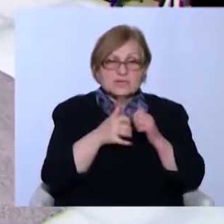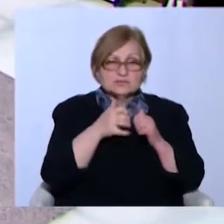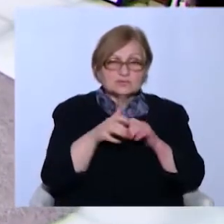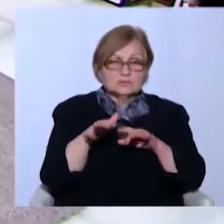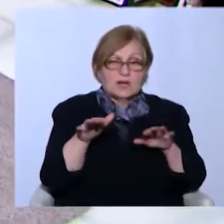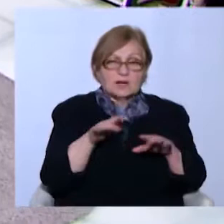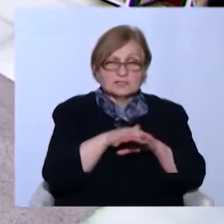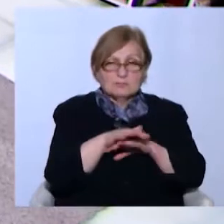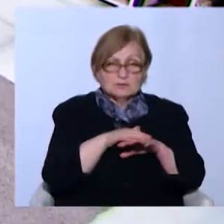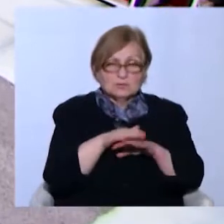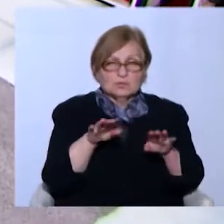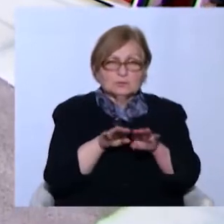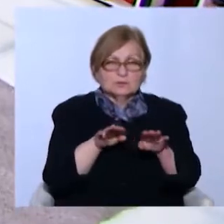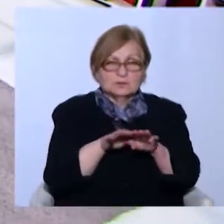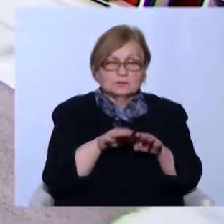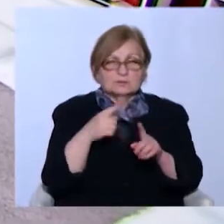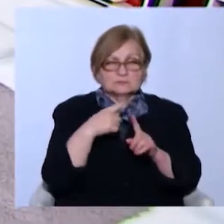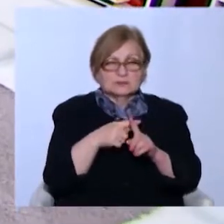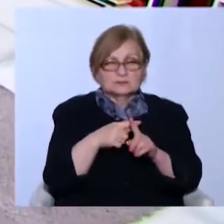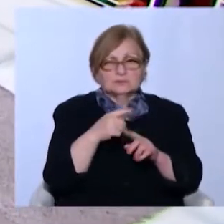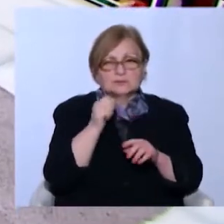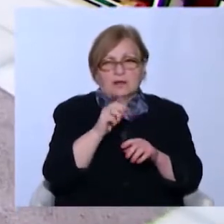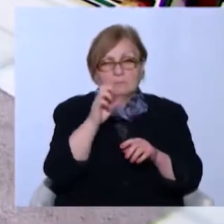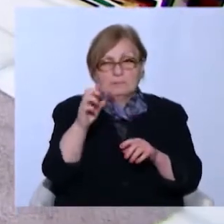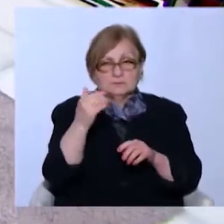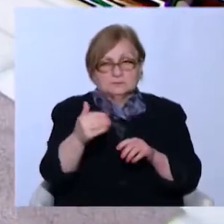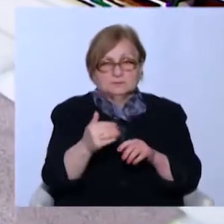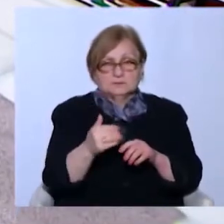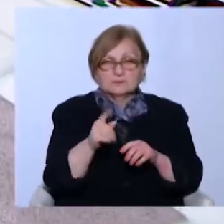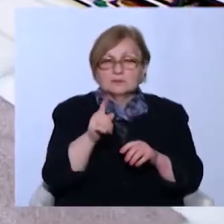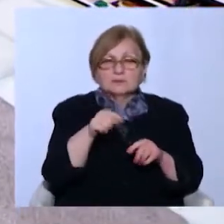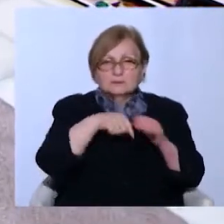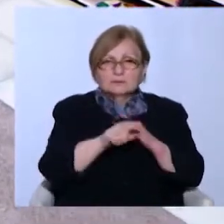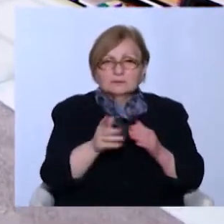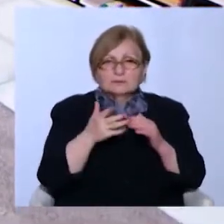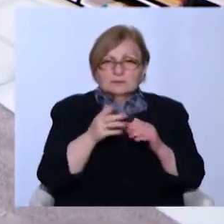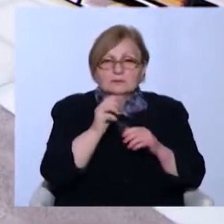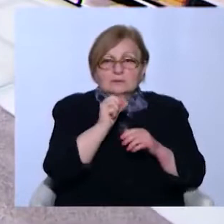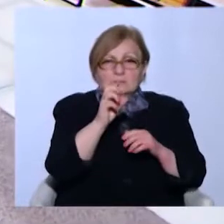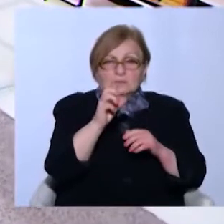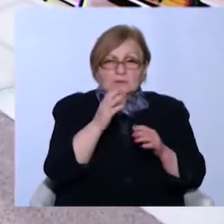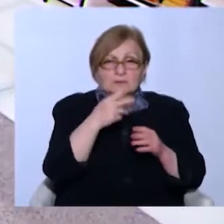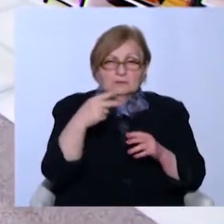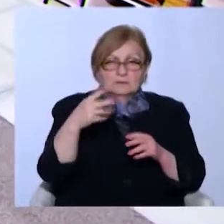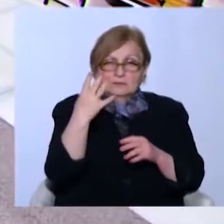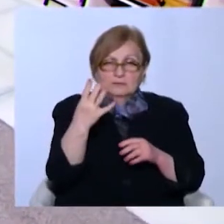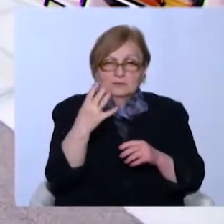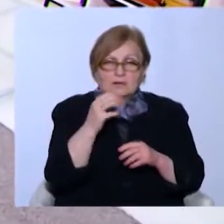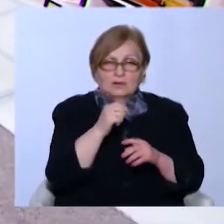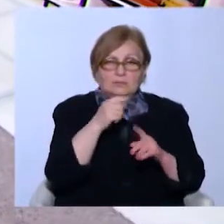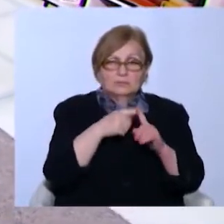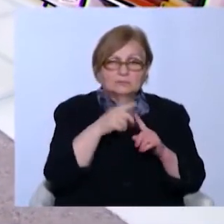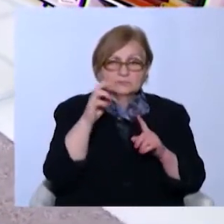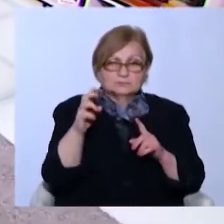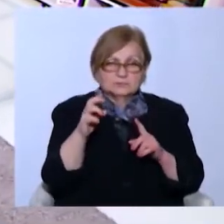საშუალო გეომეტრიულზე დადებითი A და B-სთვის. და შედეგად, რადგან AB 4 სტოლი არის, მიიღება, რომ A პლუს B, ანუ